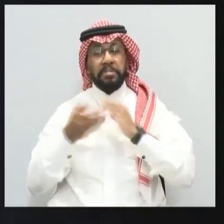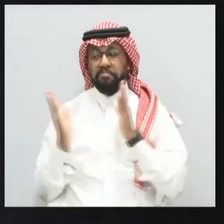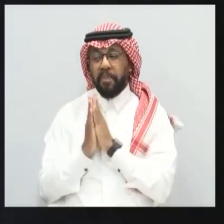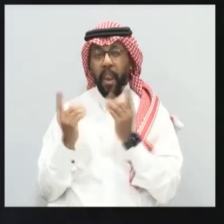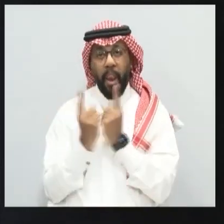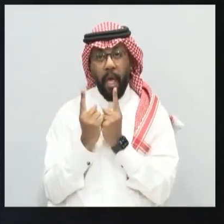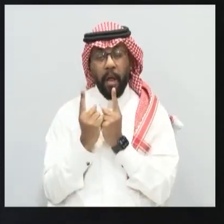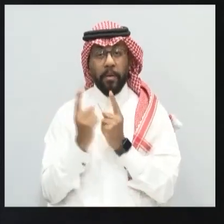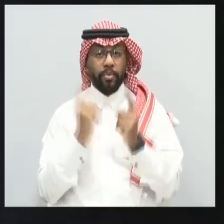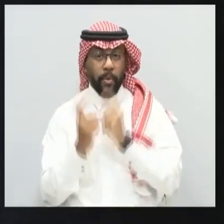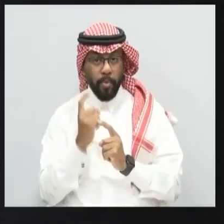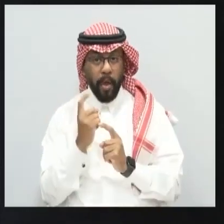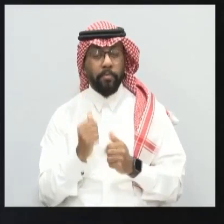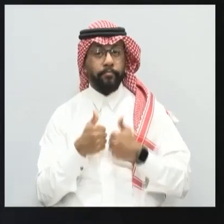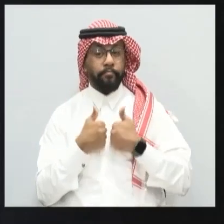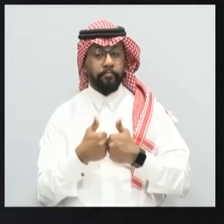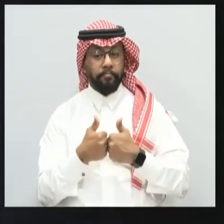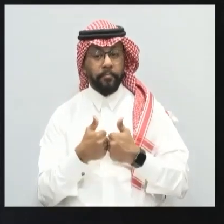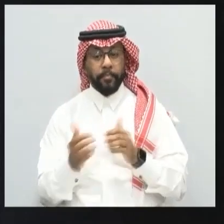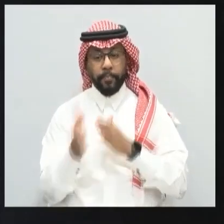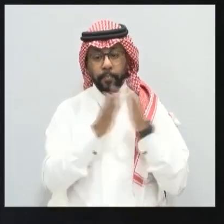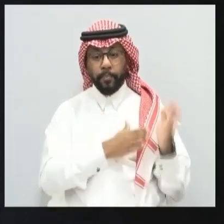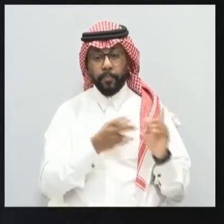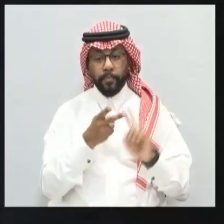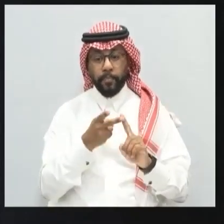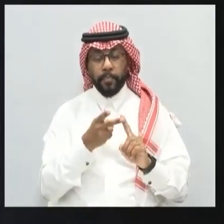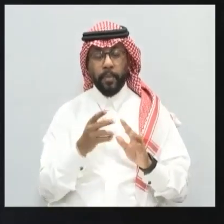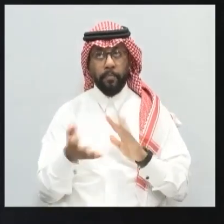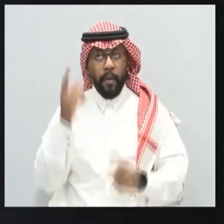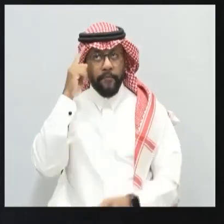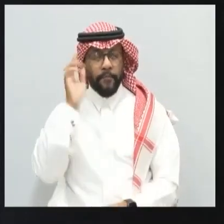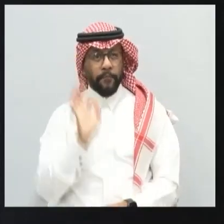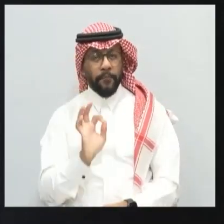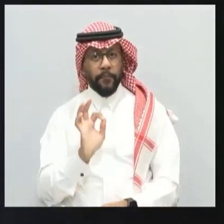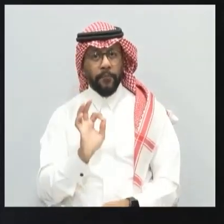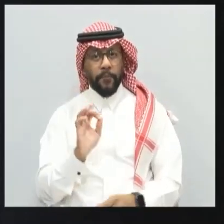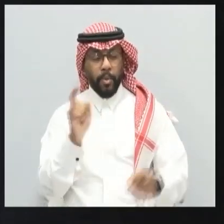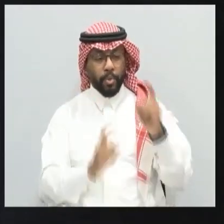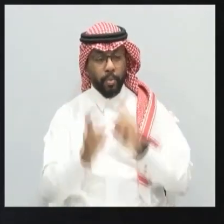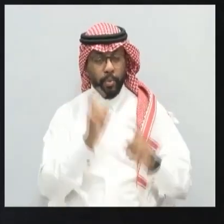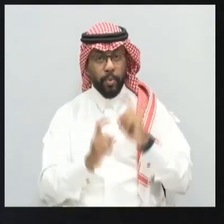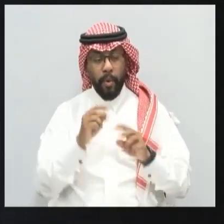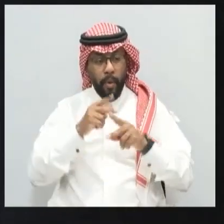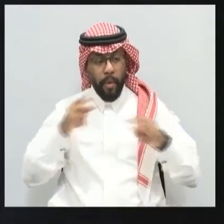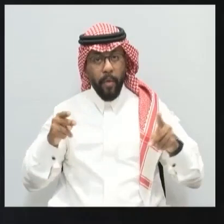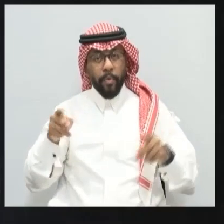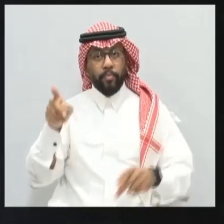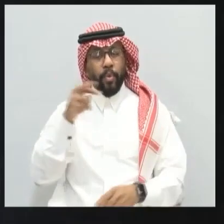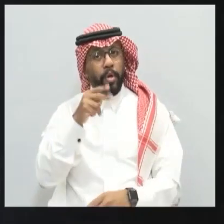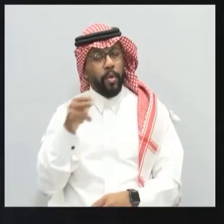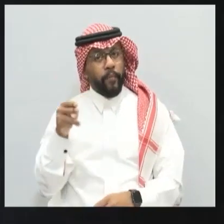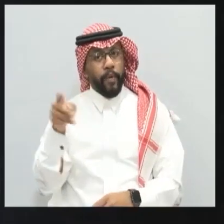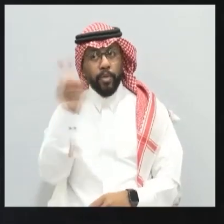المقابله الشخصيه ثانيا ستعرف كيف تجيب على الاسئله المختلفه وتكون